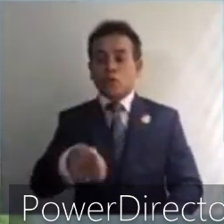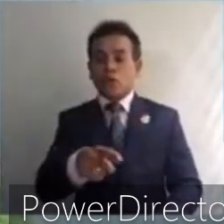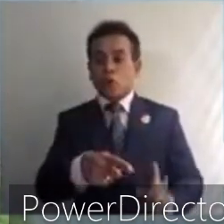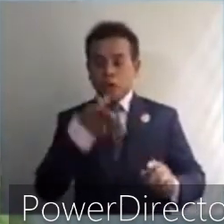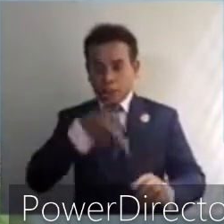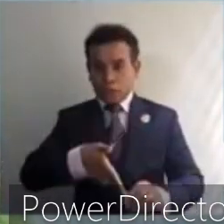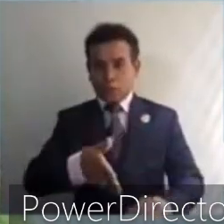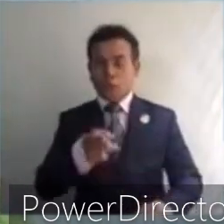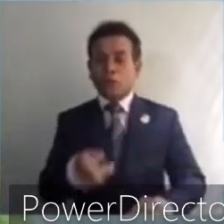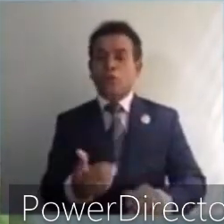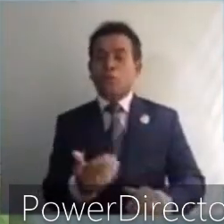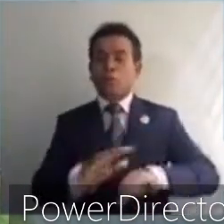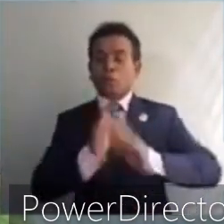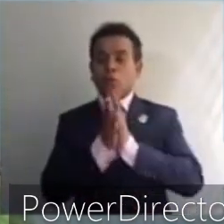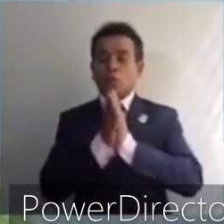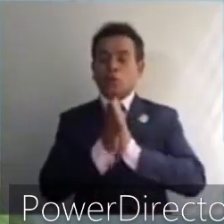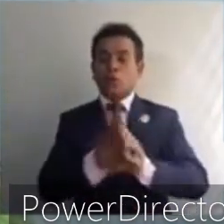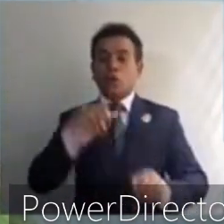93,199 জন।